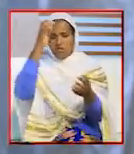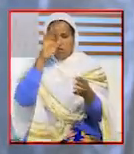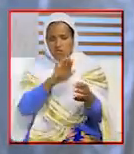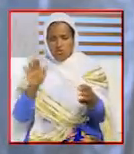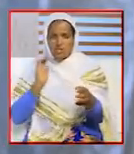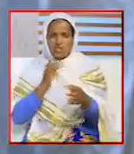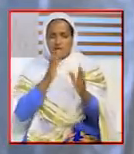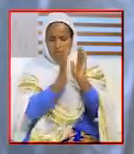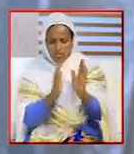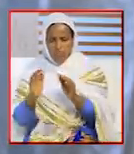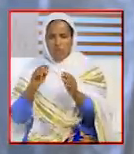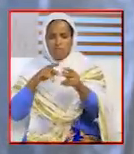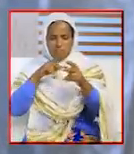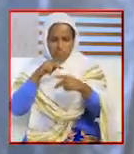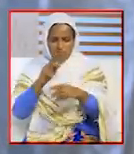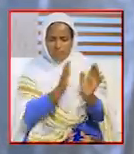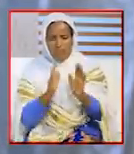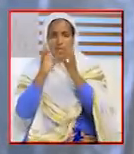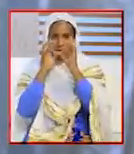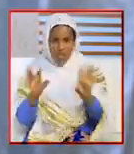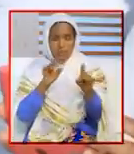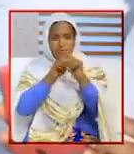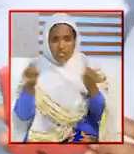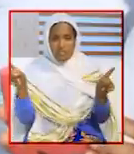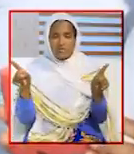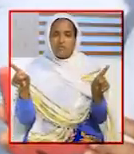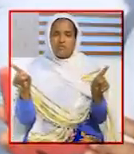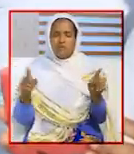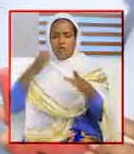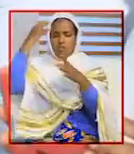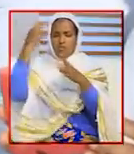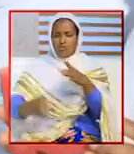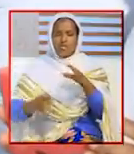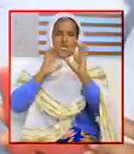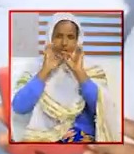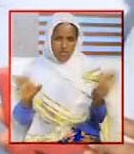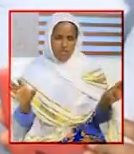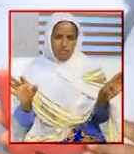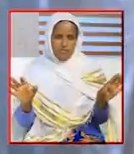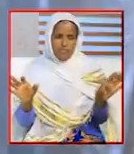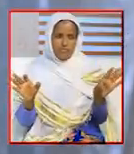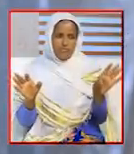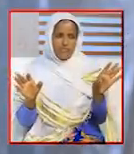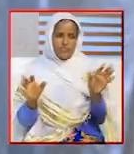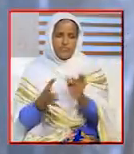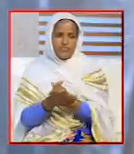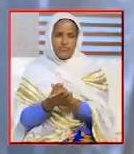ልጆቻችን ለማስተማር ዝግጅት የለንም። የትምህርት ዝግጅት የለንም። ቁርጠኝነት የለንም።